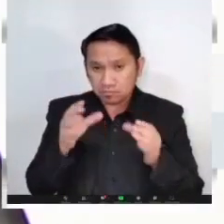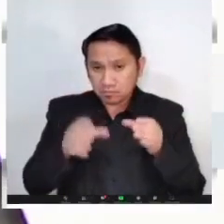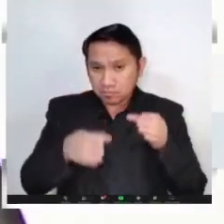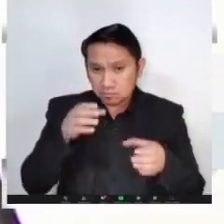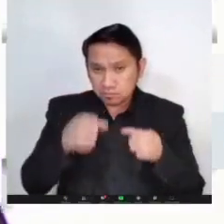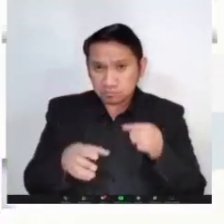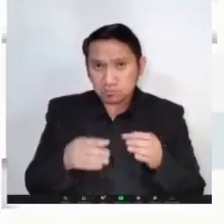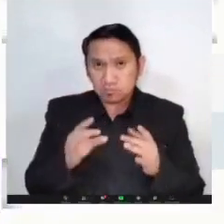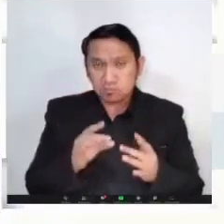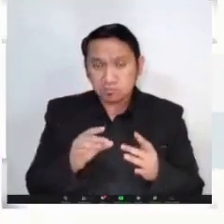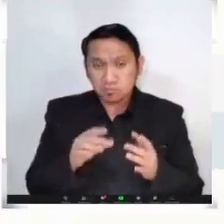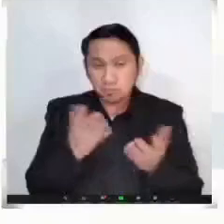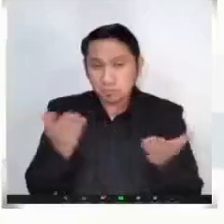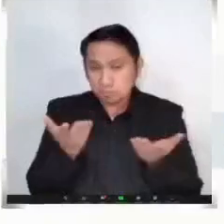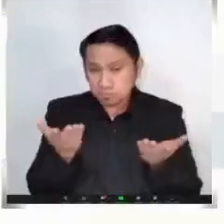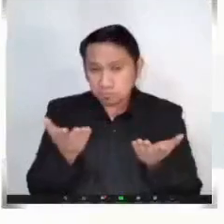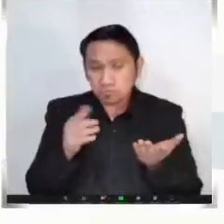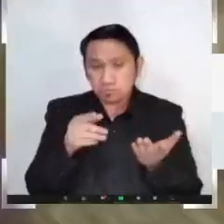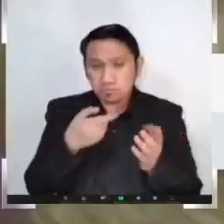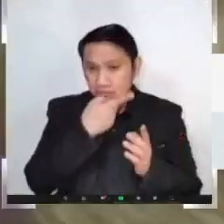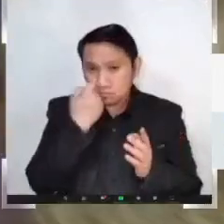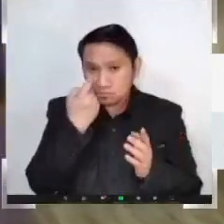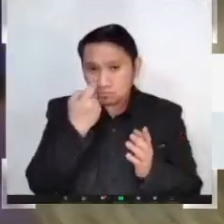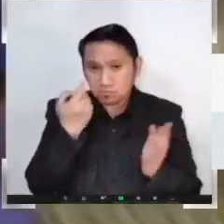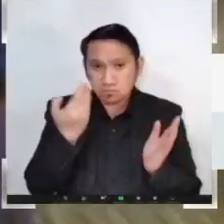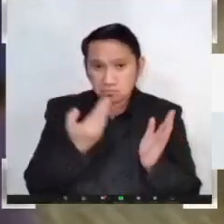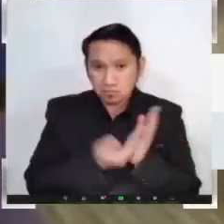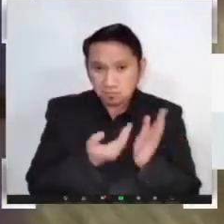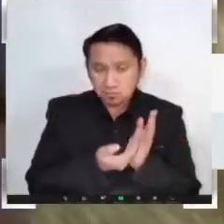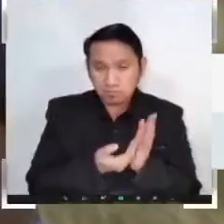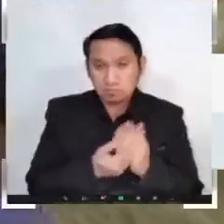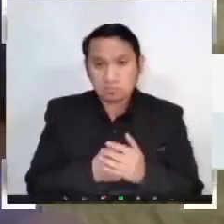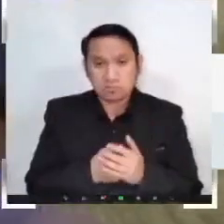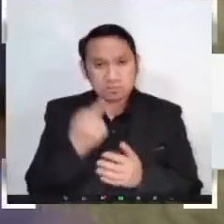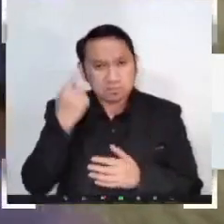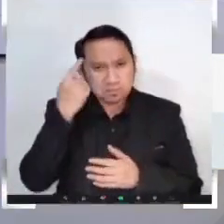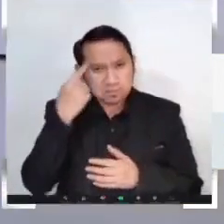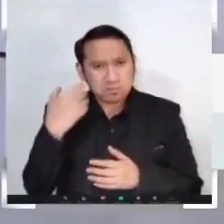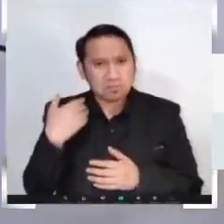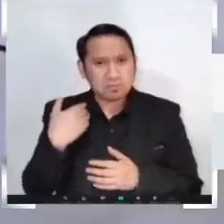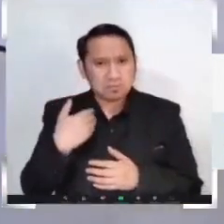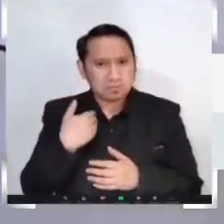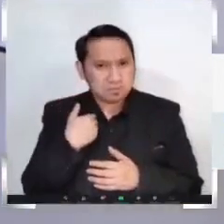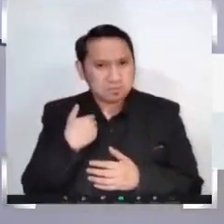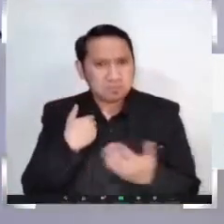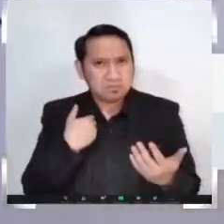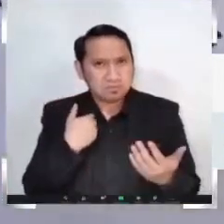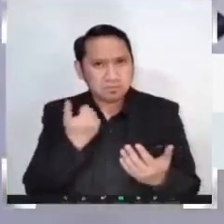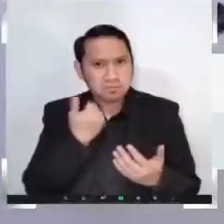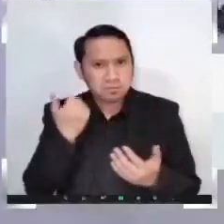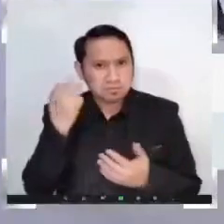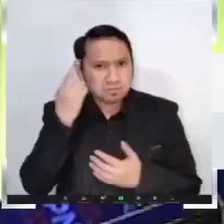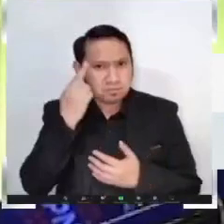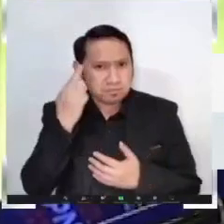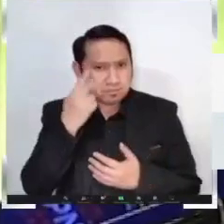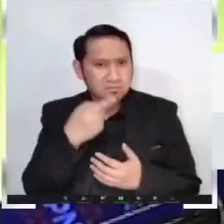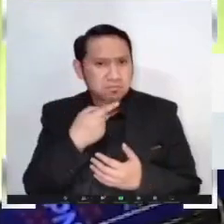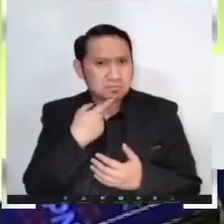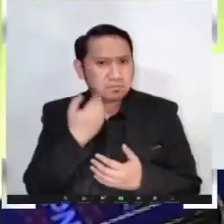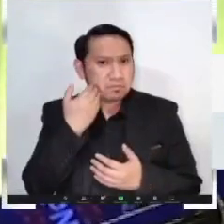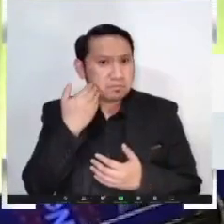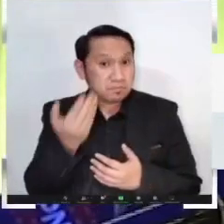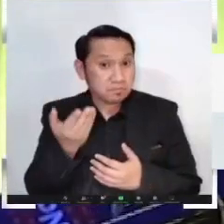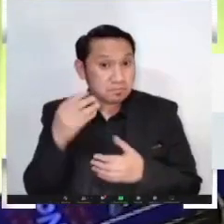saksi. Tingin ng PNP may foul play sa pagkamatay ni Villamor. Lalo't ang lumalabas pa raw na sanhi ng pagkamatay niya ay bangungot. Paano